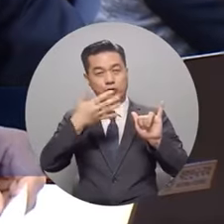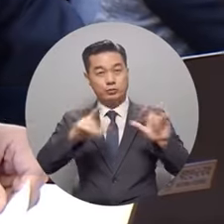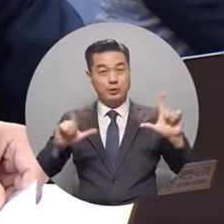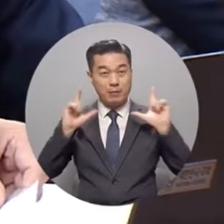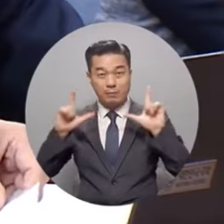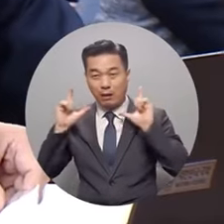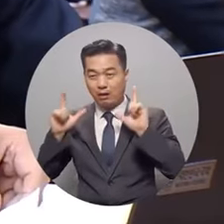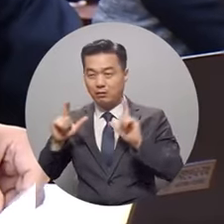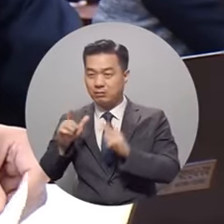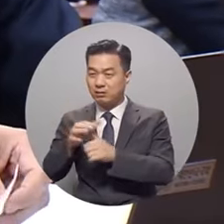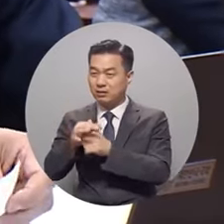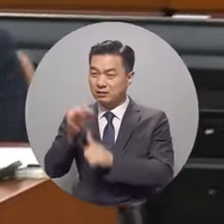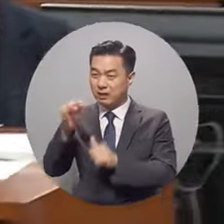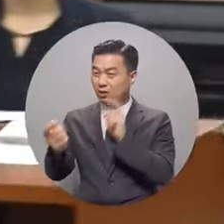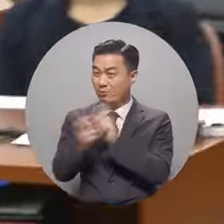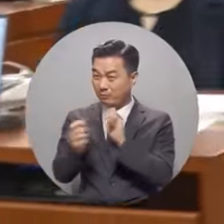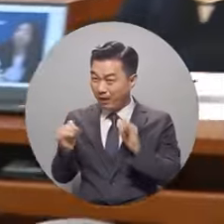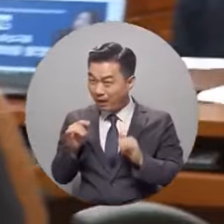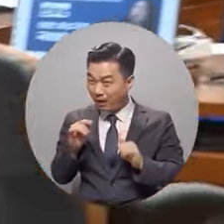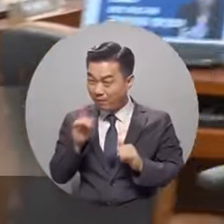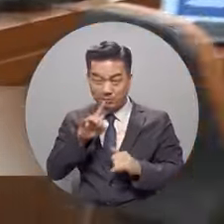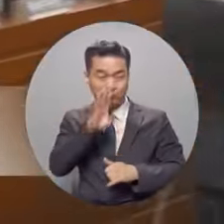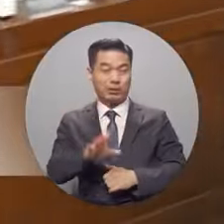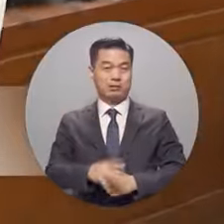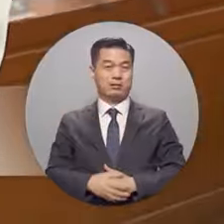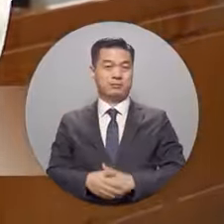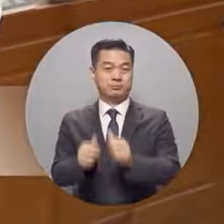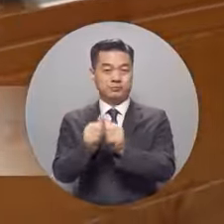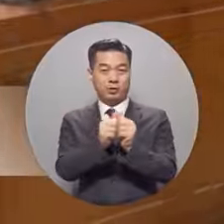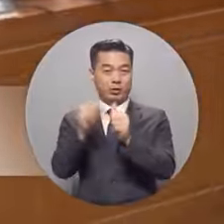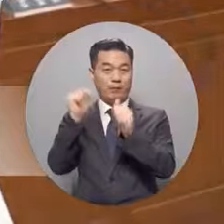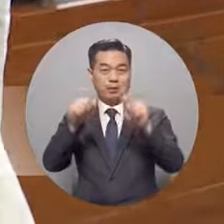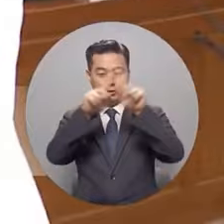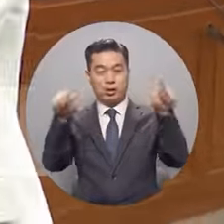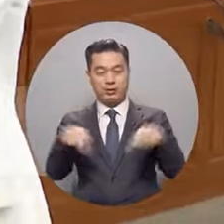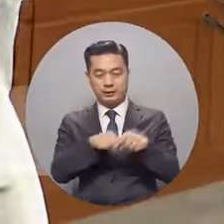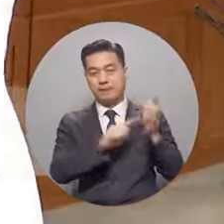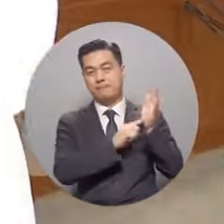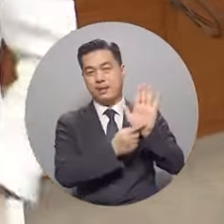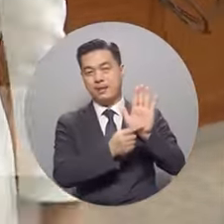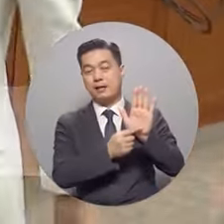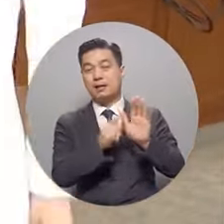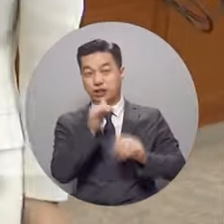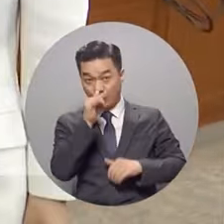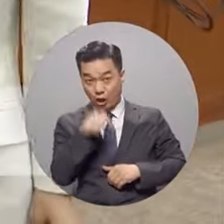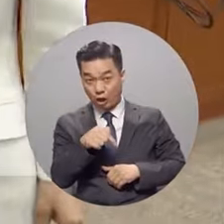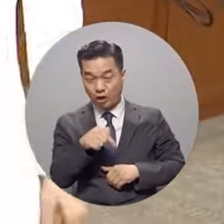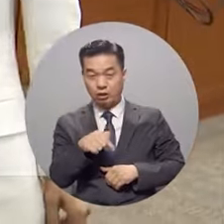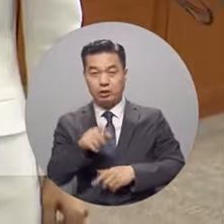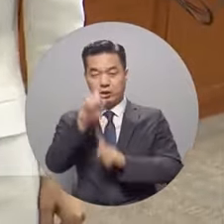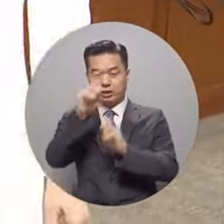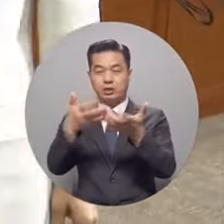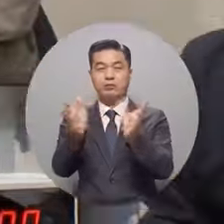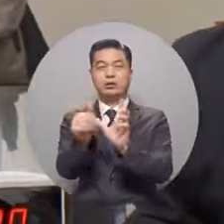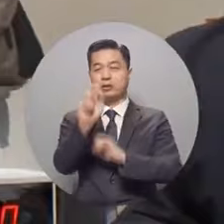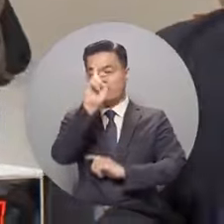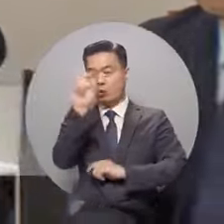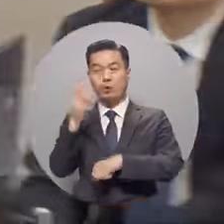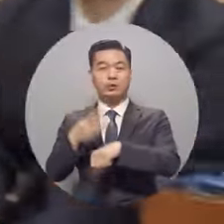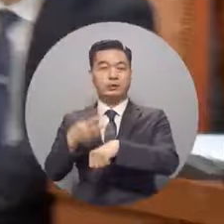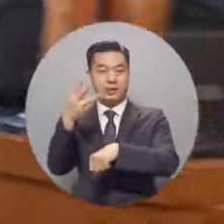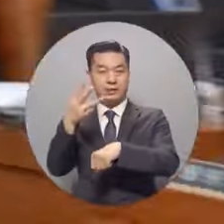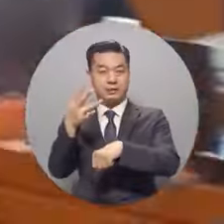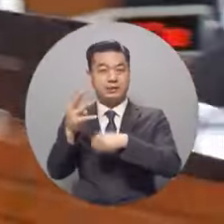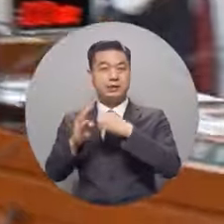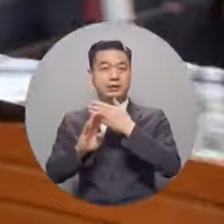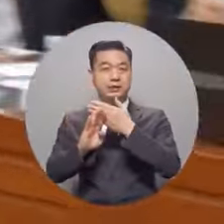사형수라고요. 야당 의원들이 동행 명령장을 발부하겠다고 경고하자 이 위원장은 오후 3시 넘어 국감장의